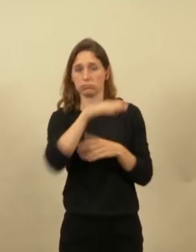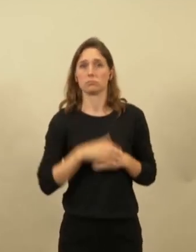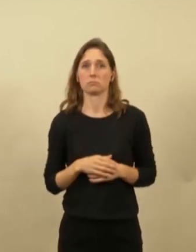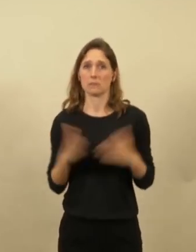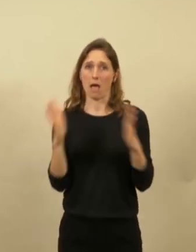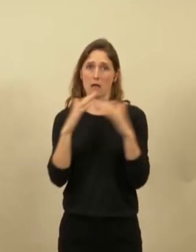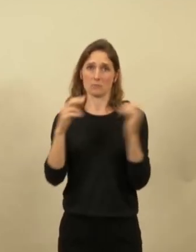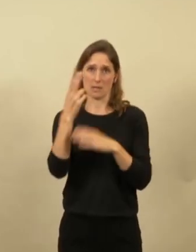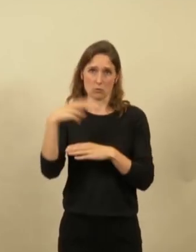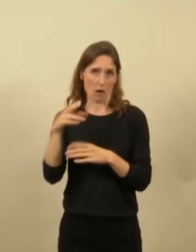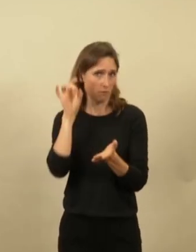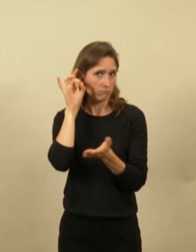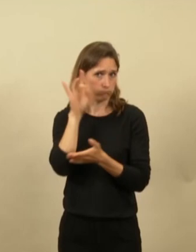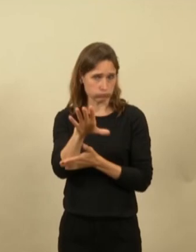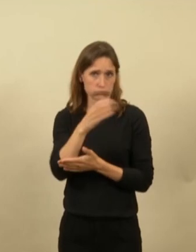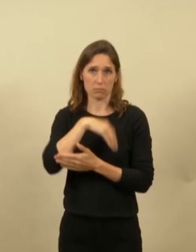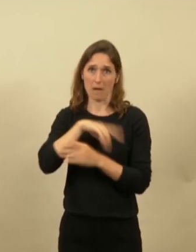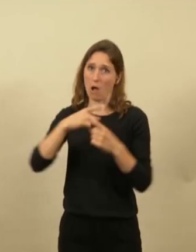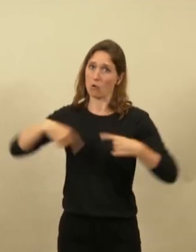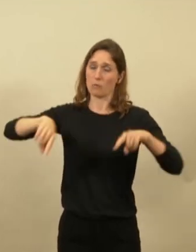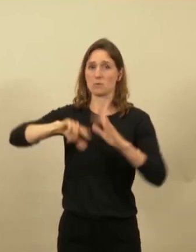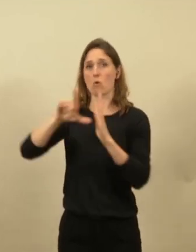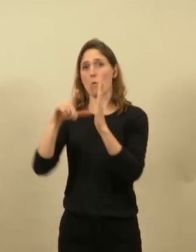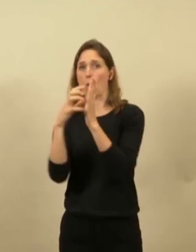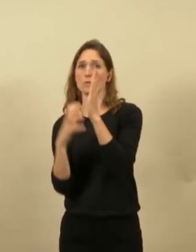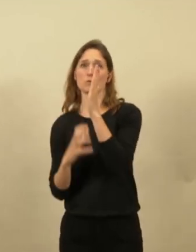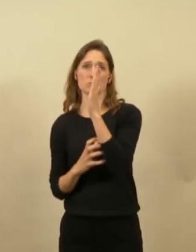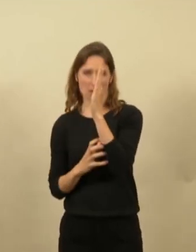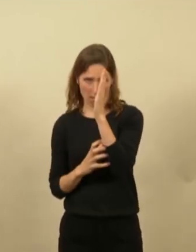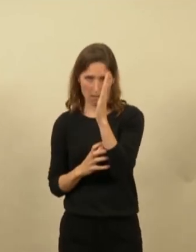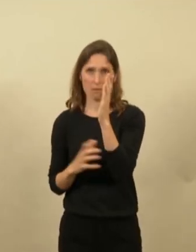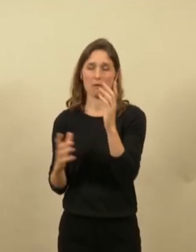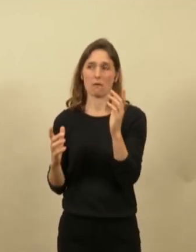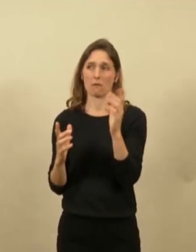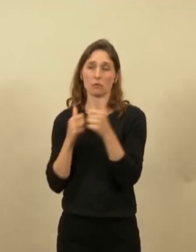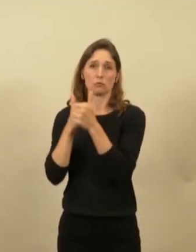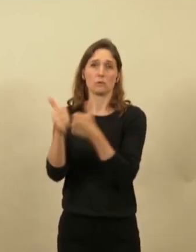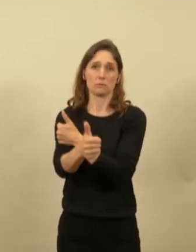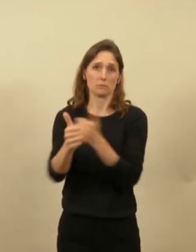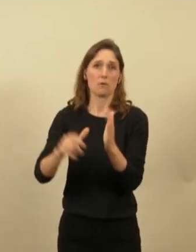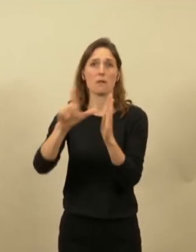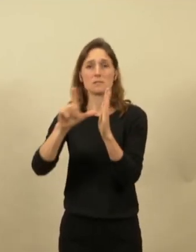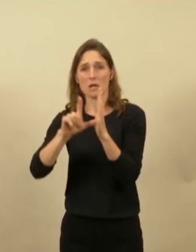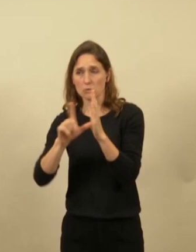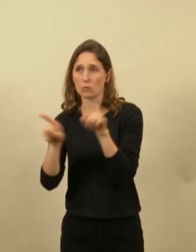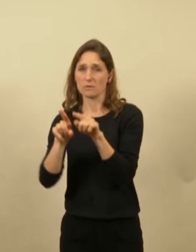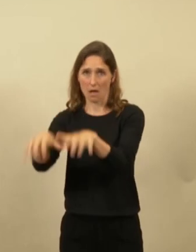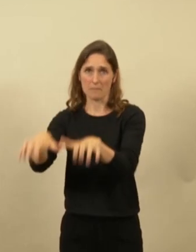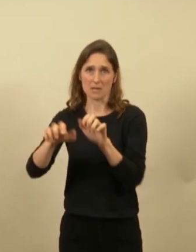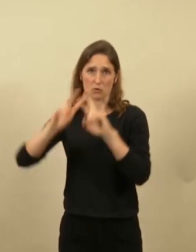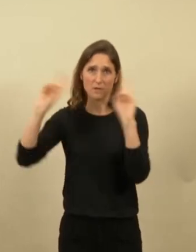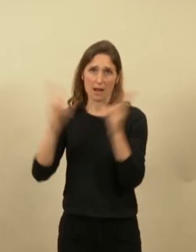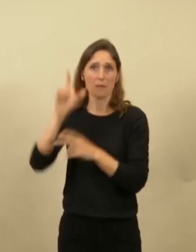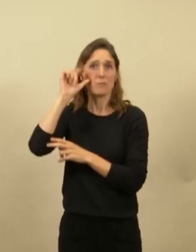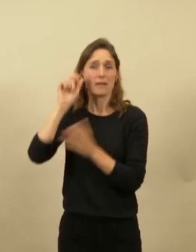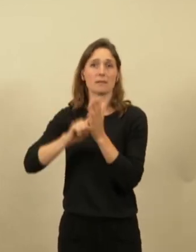l'Assemblée nationale via la commission donc des lois constitutionnelles de la législation et de l'administration générale de la République le 12 janvier